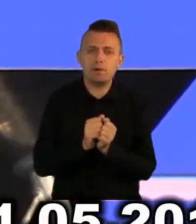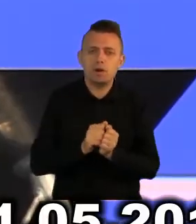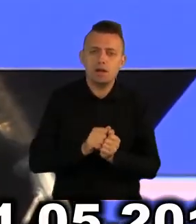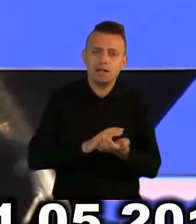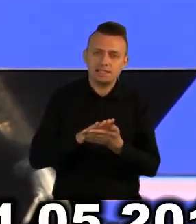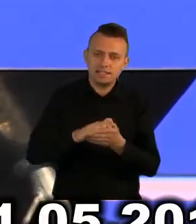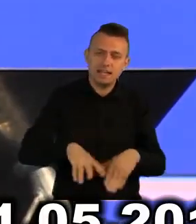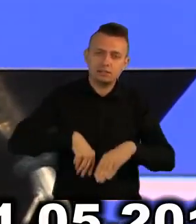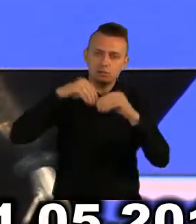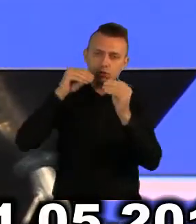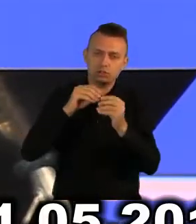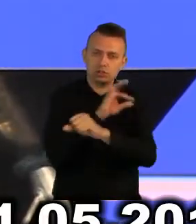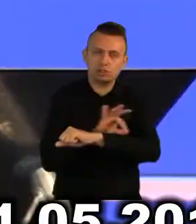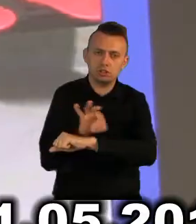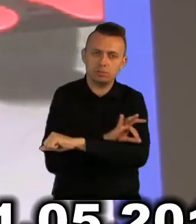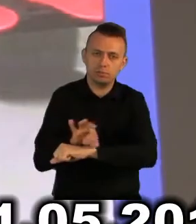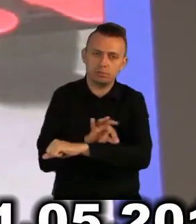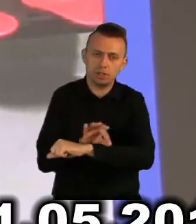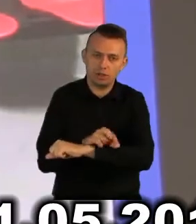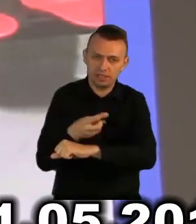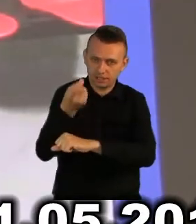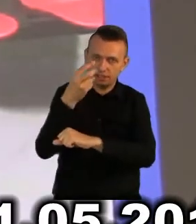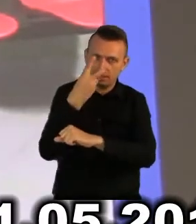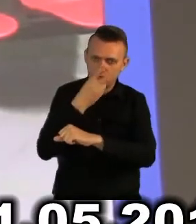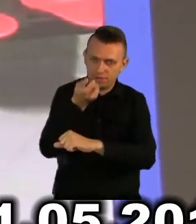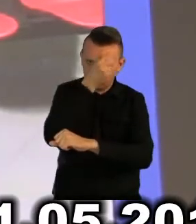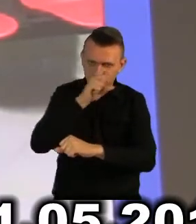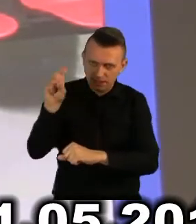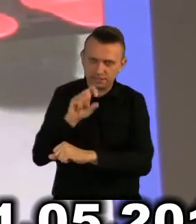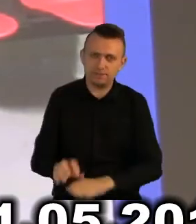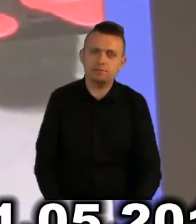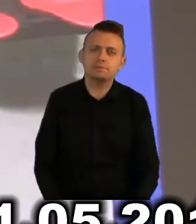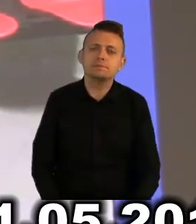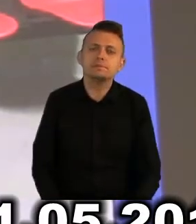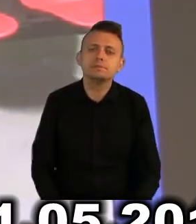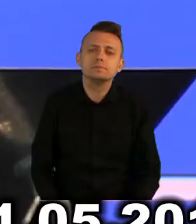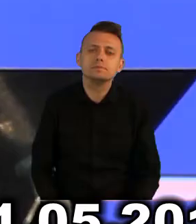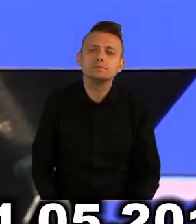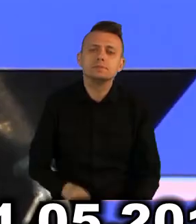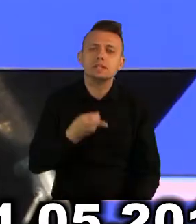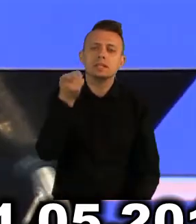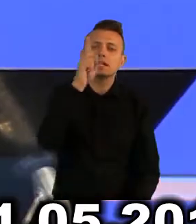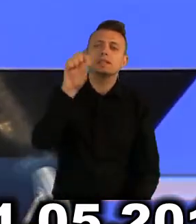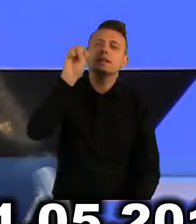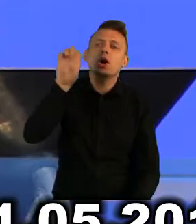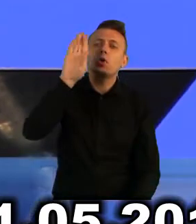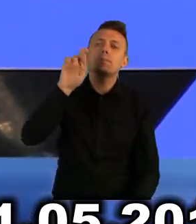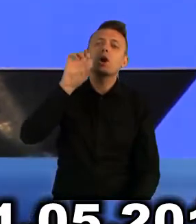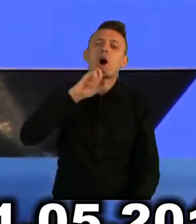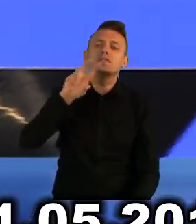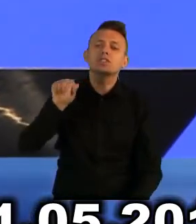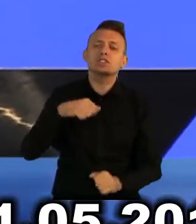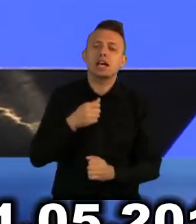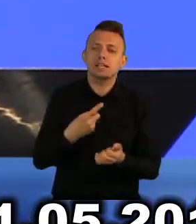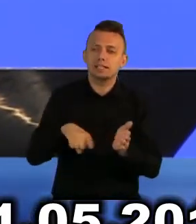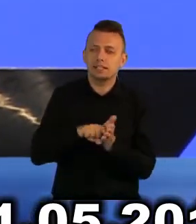inauguracja projektu profilaktyczno-edukacyjnego pod nazwą Dąbrowszczak Dzieciom – Bezpieczne Przedszkolaki. Dąbrowszczak Dzieciom – Bezpieczne